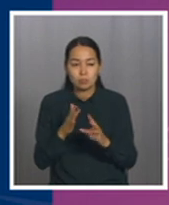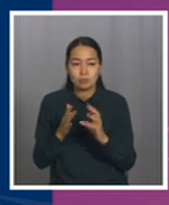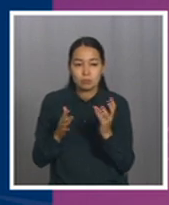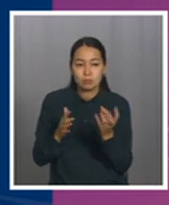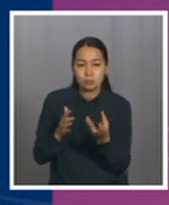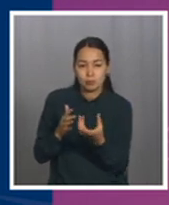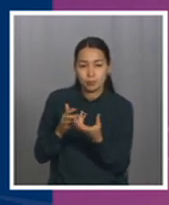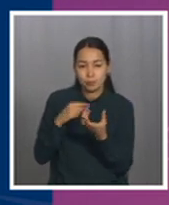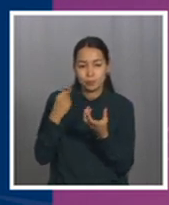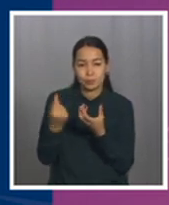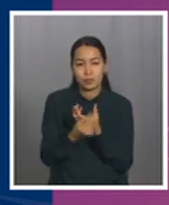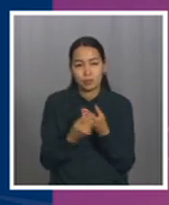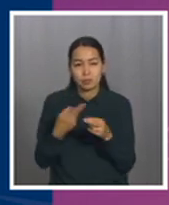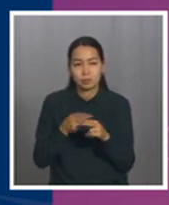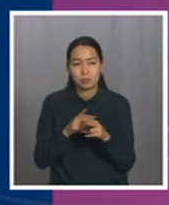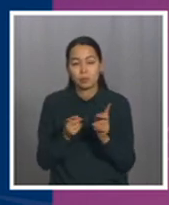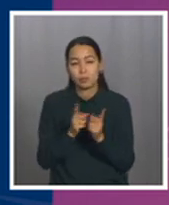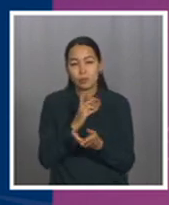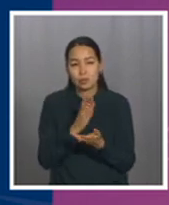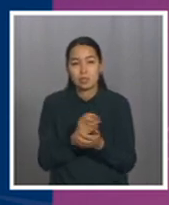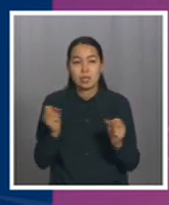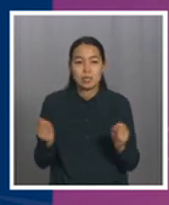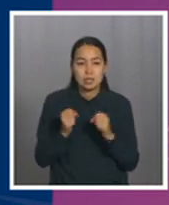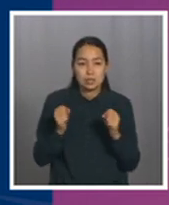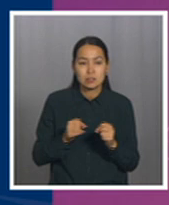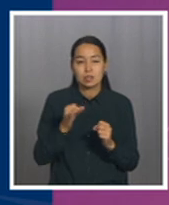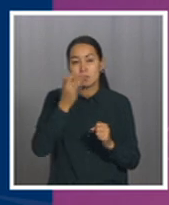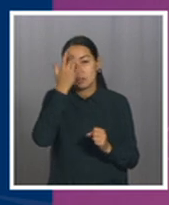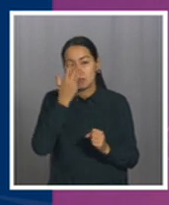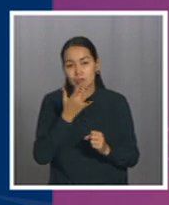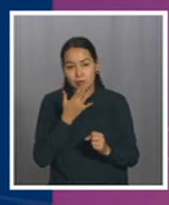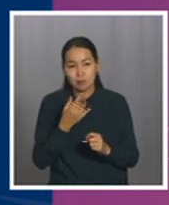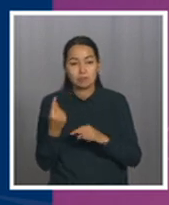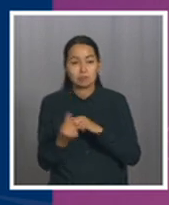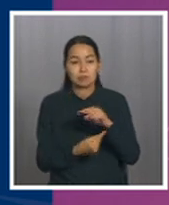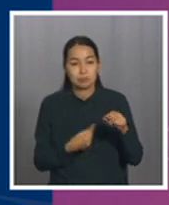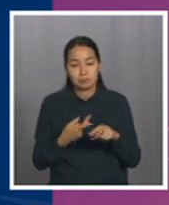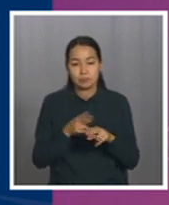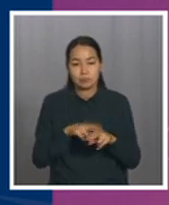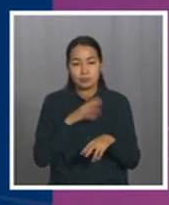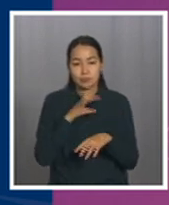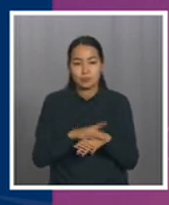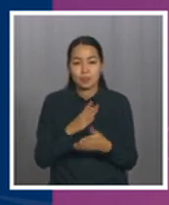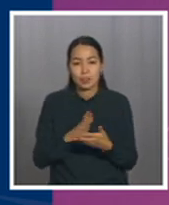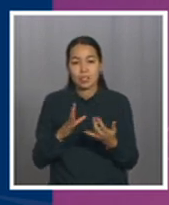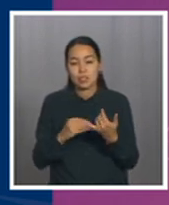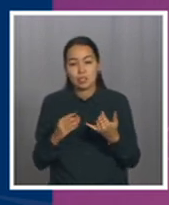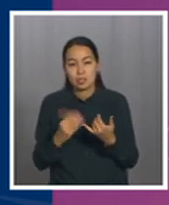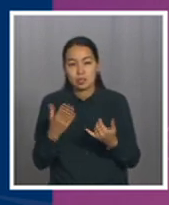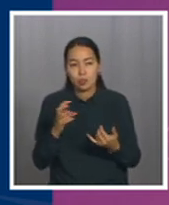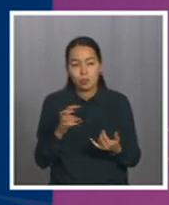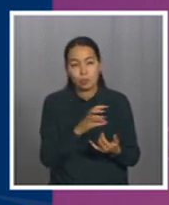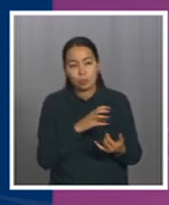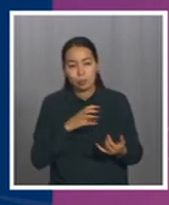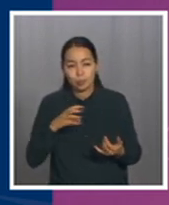Бұл жартышарларда қыс мезгілі немесе жаз мезгілі болып жатқанын анықтайды. Жер орбитасы эллипске ұқсайды, бірақ